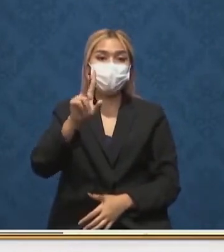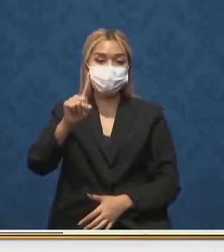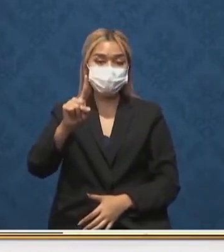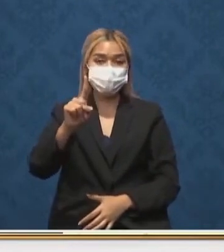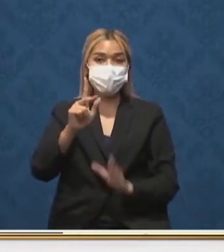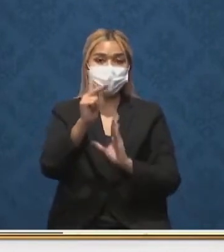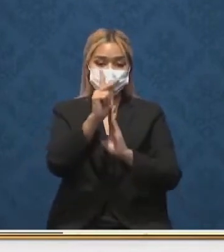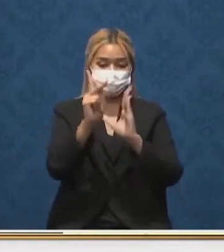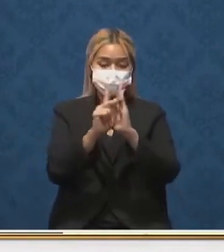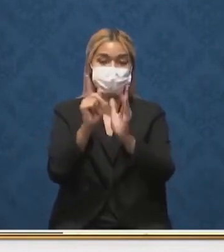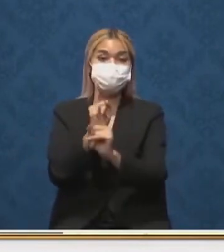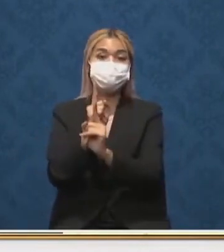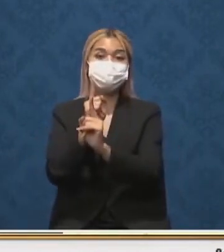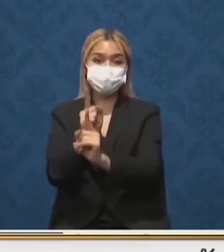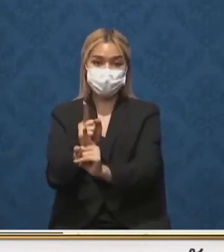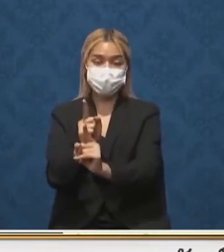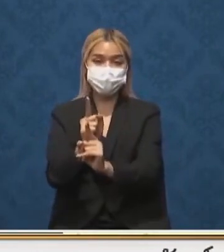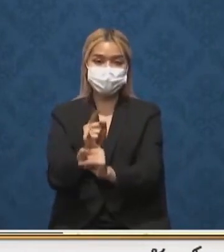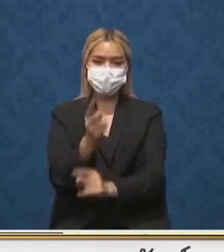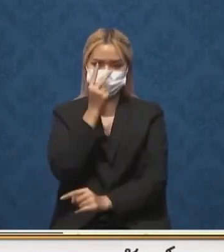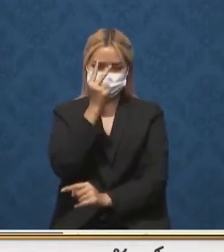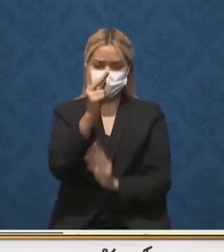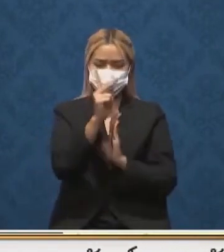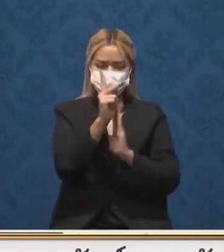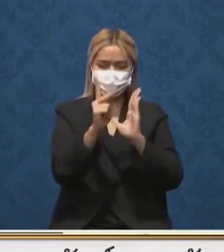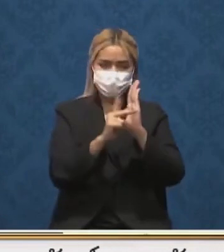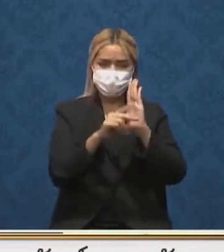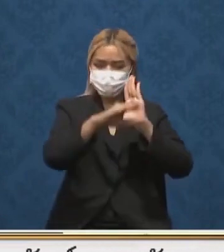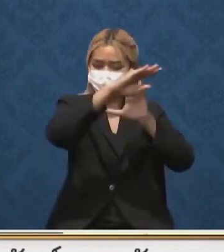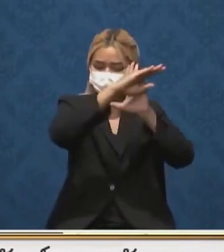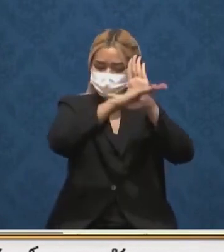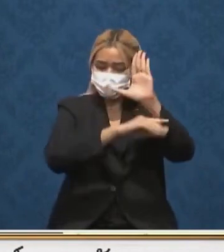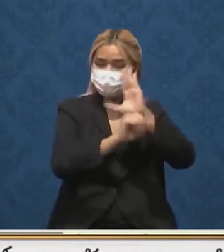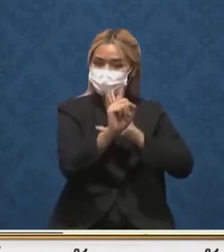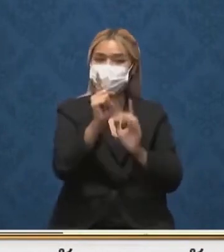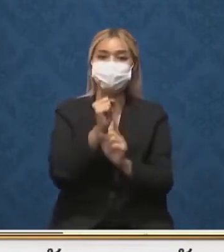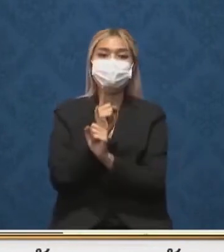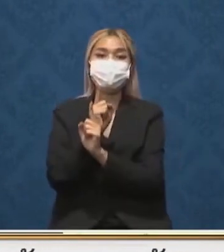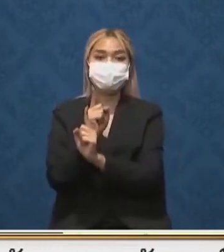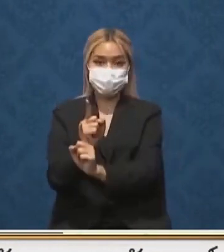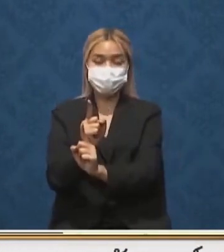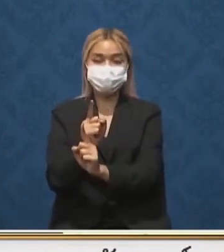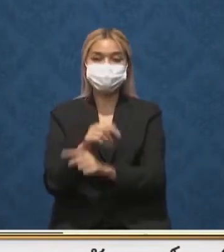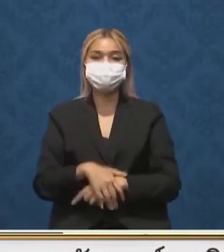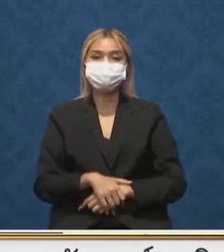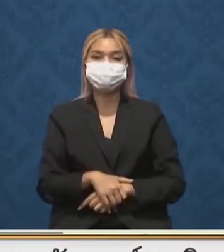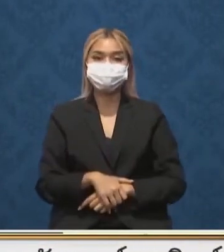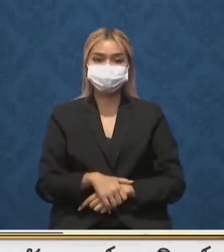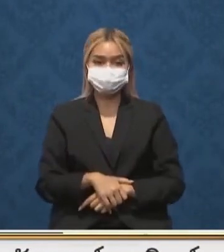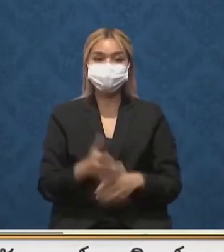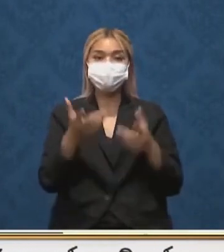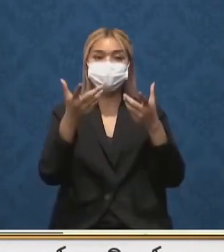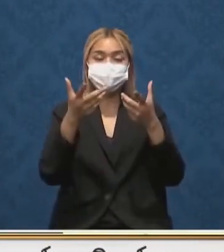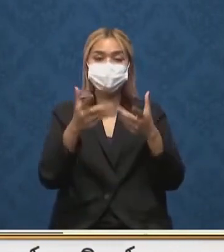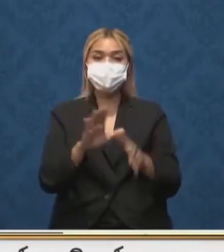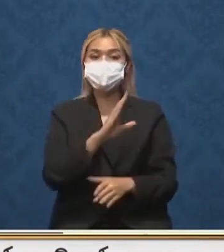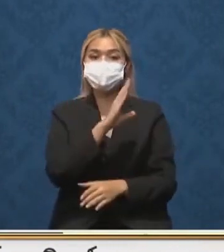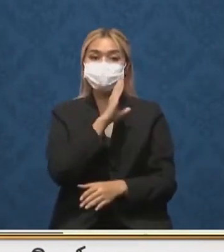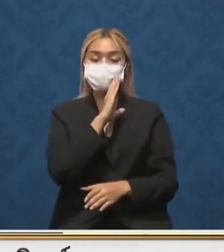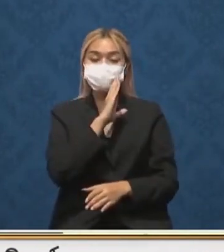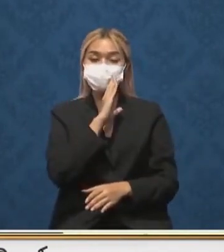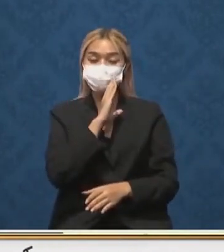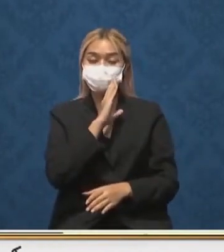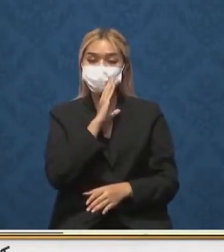หมายเราก็ต้องดูตามกฎหมายเราไม่มีสิทธิ์ไปทำอย่างอื่นนะครับถามว่าแล้ว